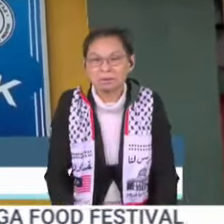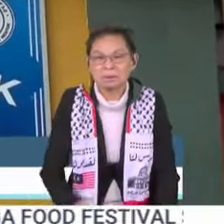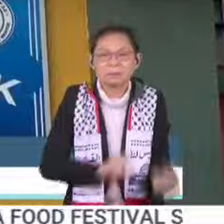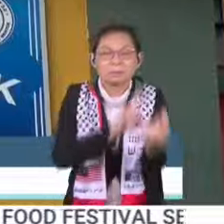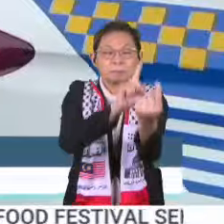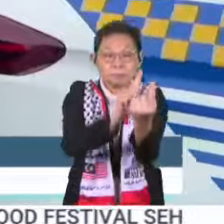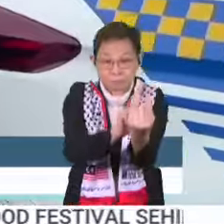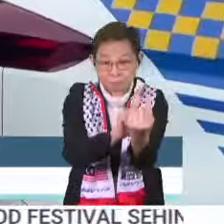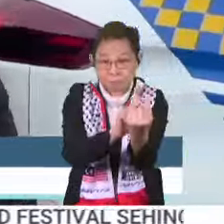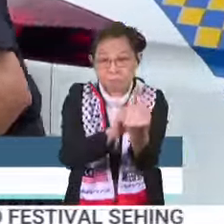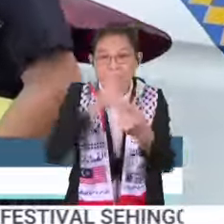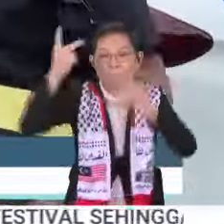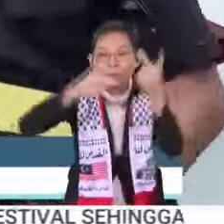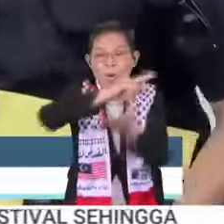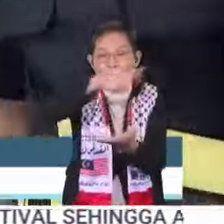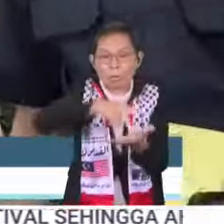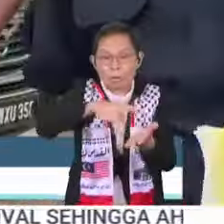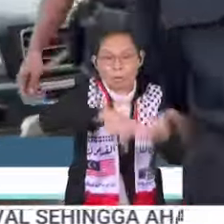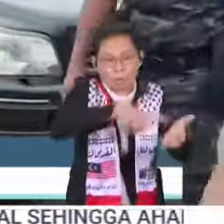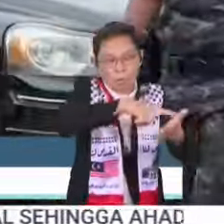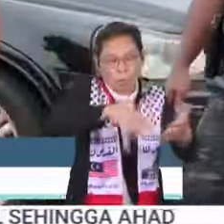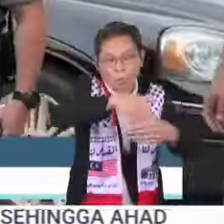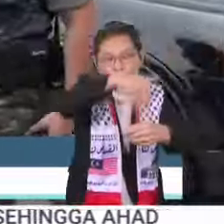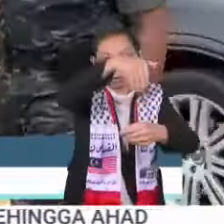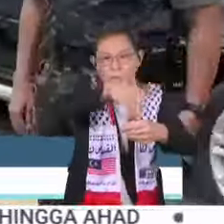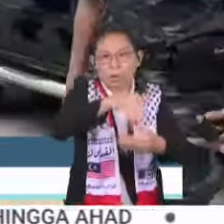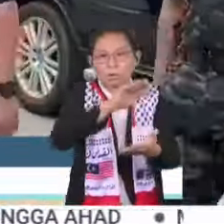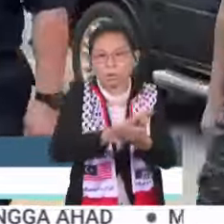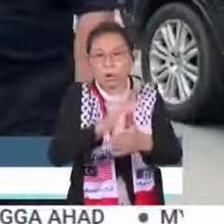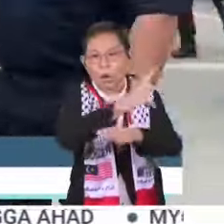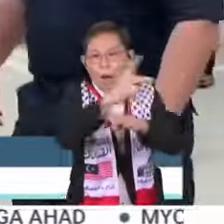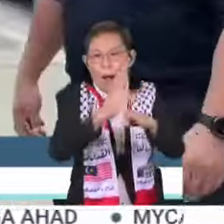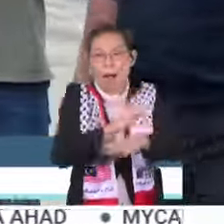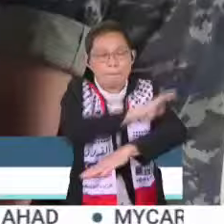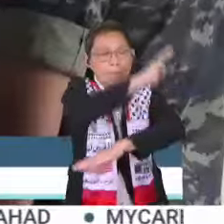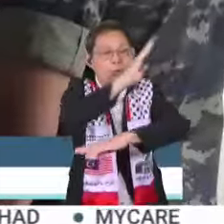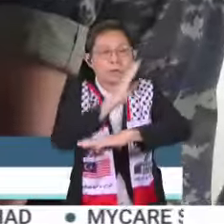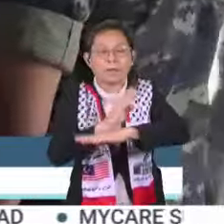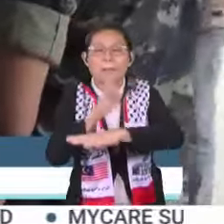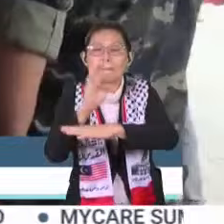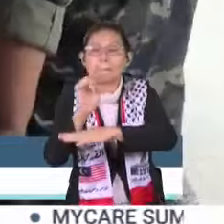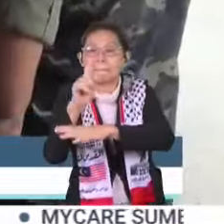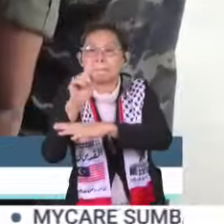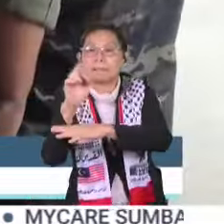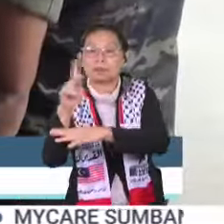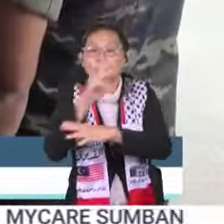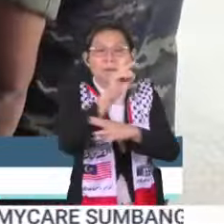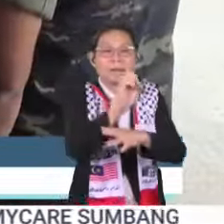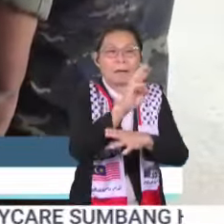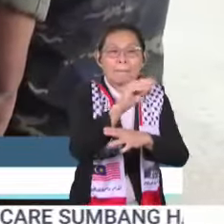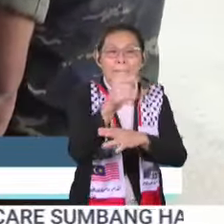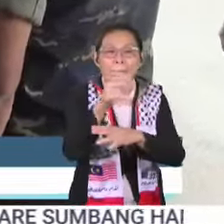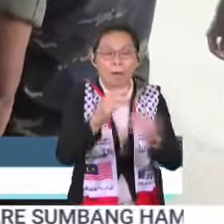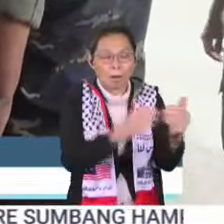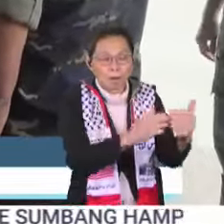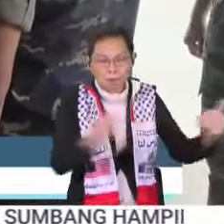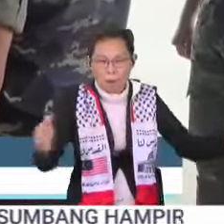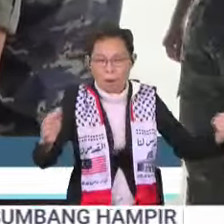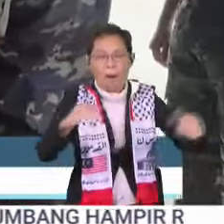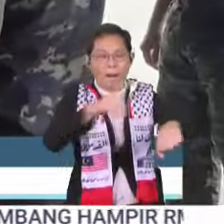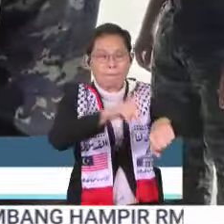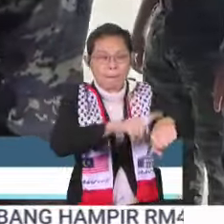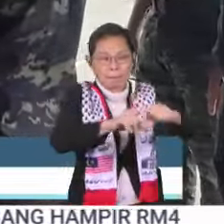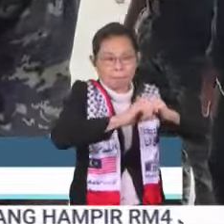Beliau ditemui selepas melawat pusat mengundi di Sekolah Kebangsaan Bukit Bentuk di Kemaman. Sepanjang tempoh berkempen sehingga 12 hari